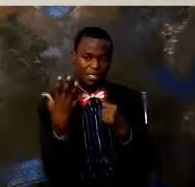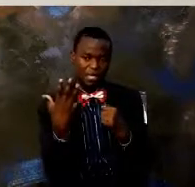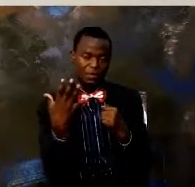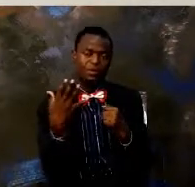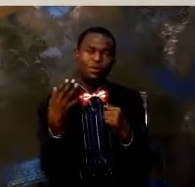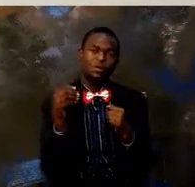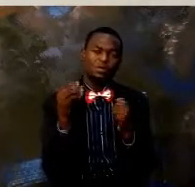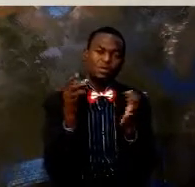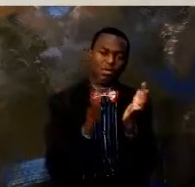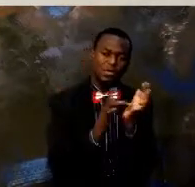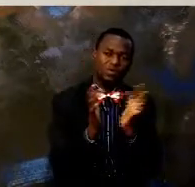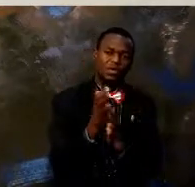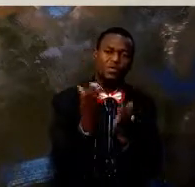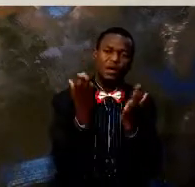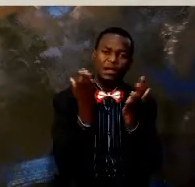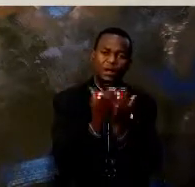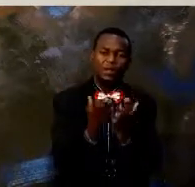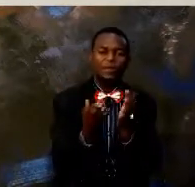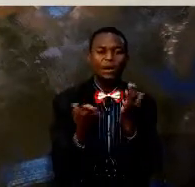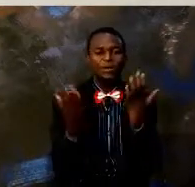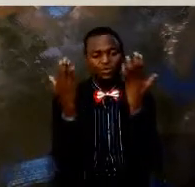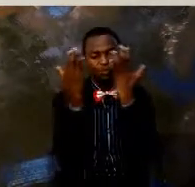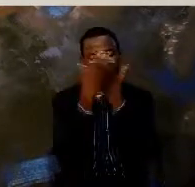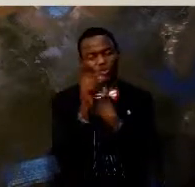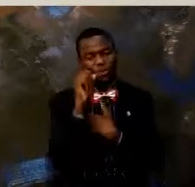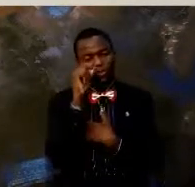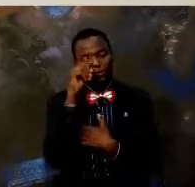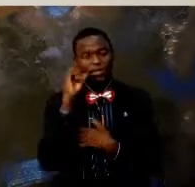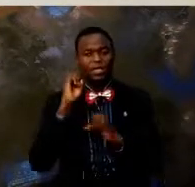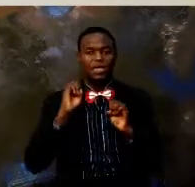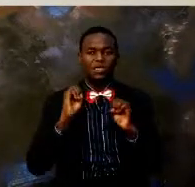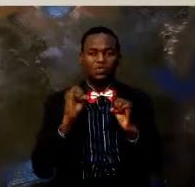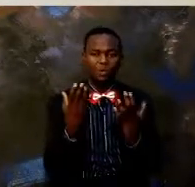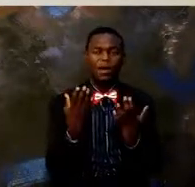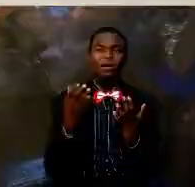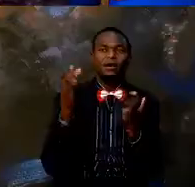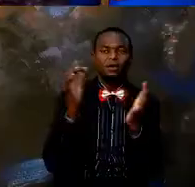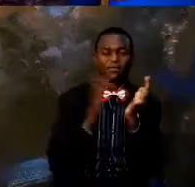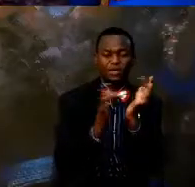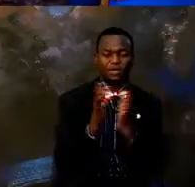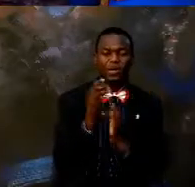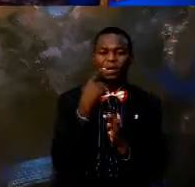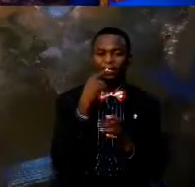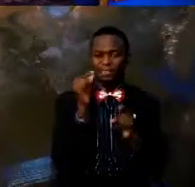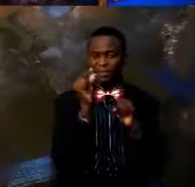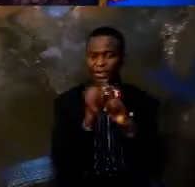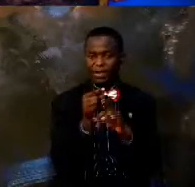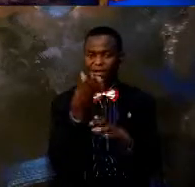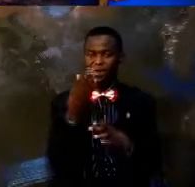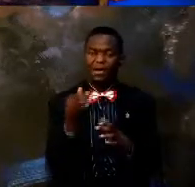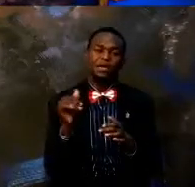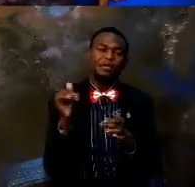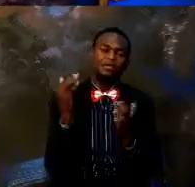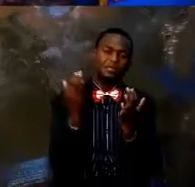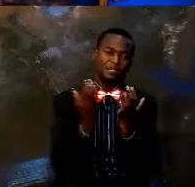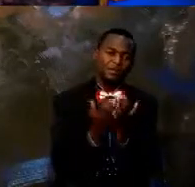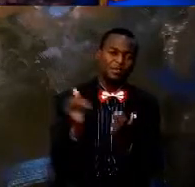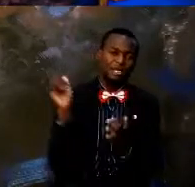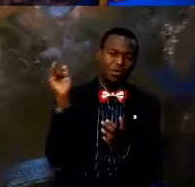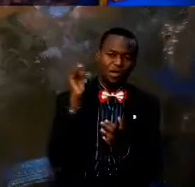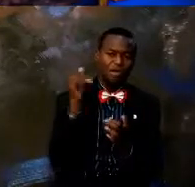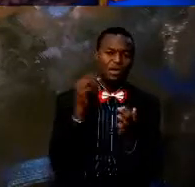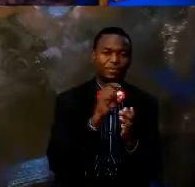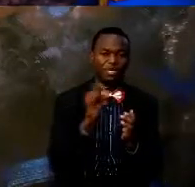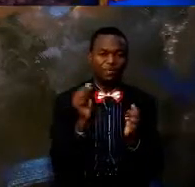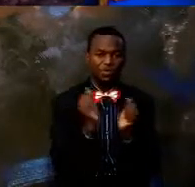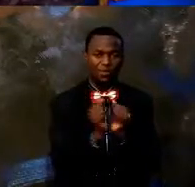ile nyumbani kwao Marko, usiku wa kuamkia Ijumaa, Yesu akasema maneno haya. Injili ya Yohana sura ya 17 na ule